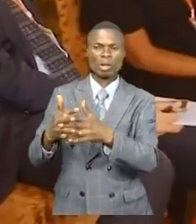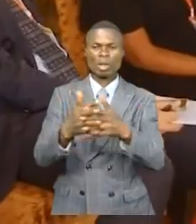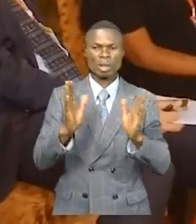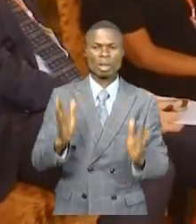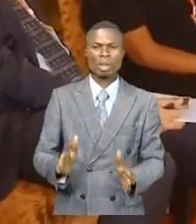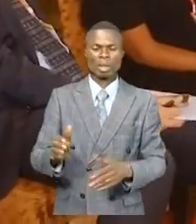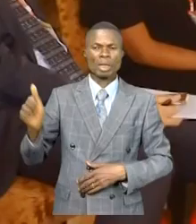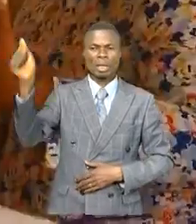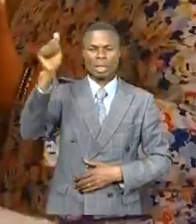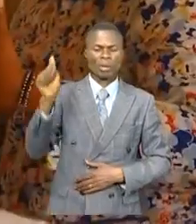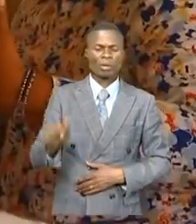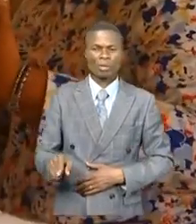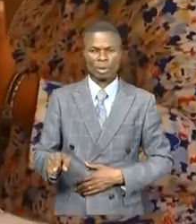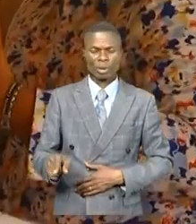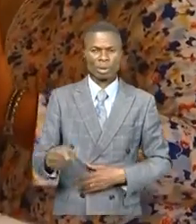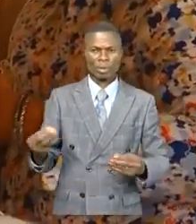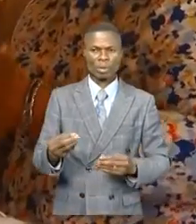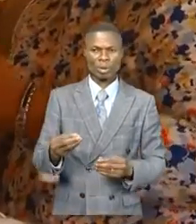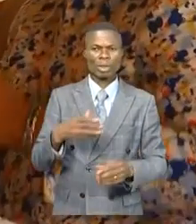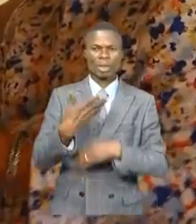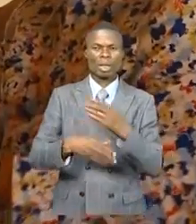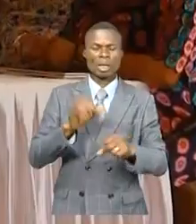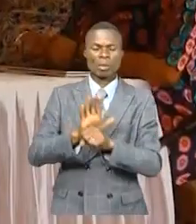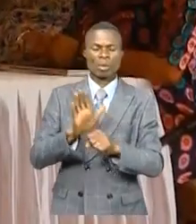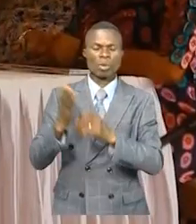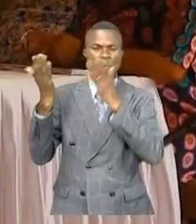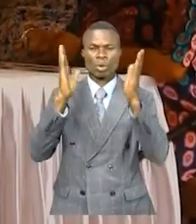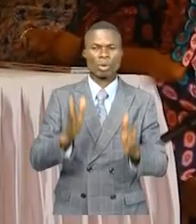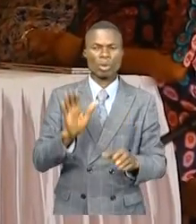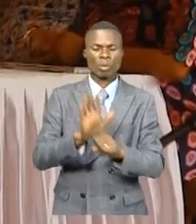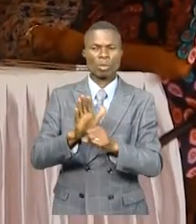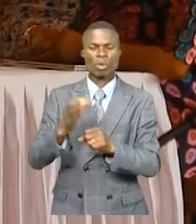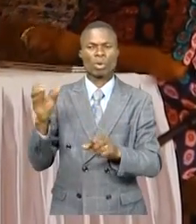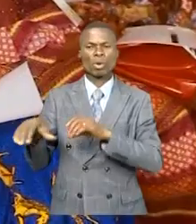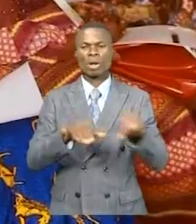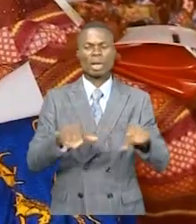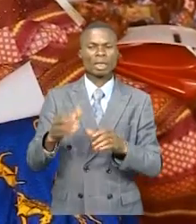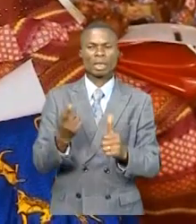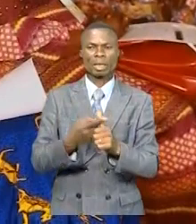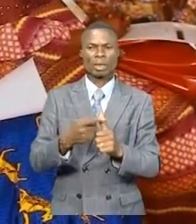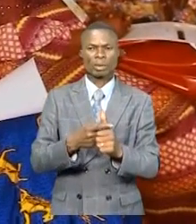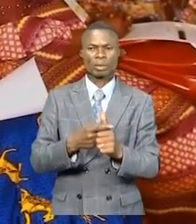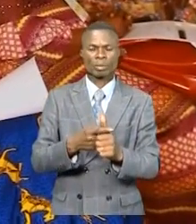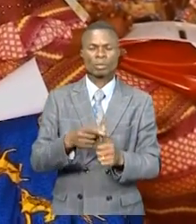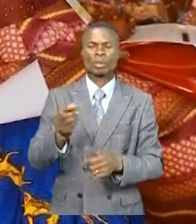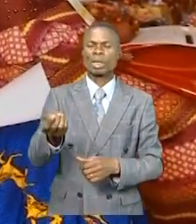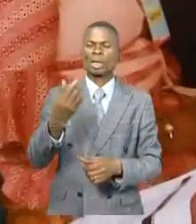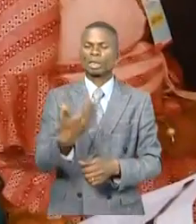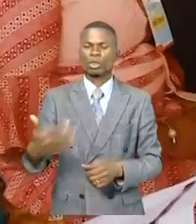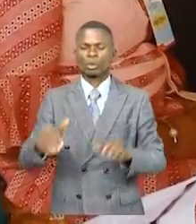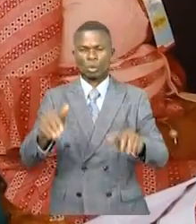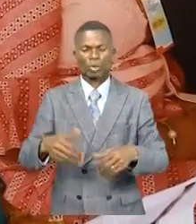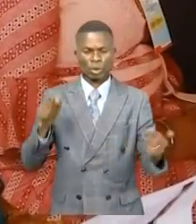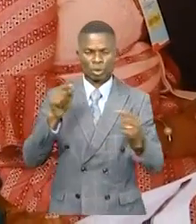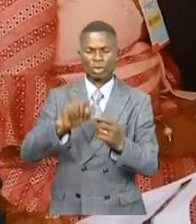d'Afrique subsaharienne pour de bonnes affaires commerciales dans les différents domaines, notamment les produits du secteur agricole jusqu'à